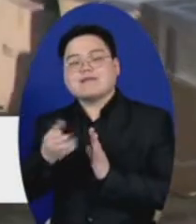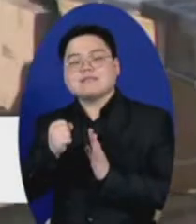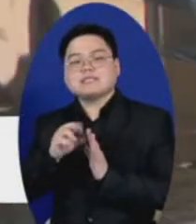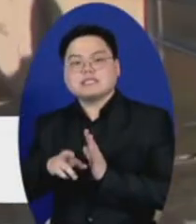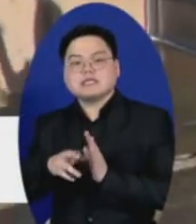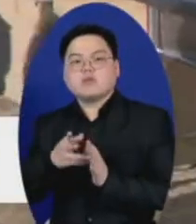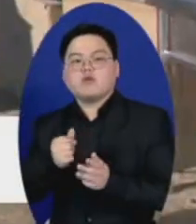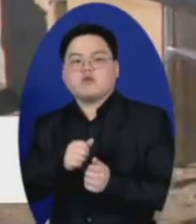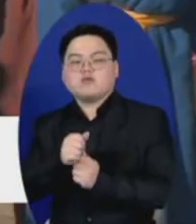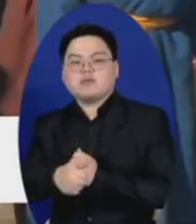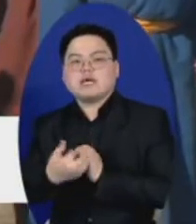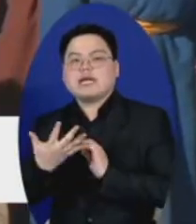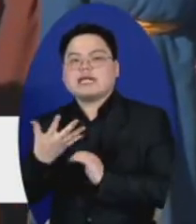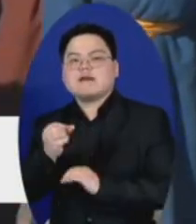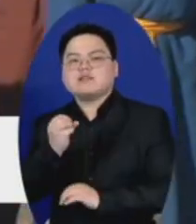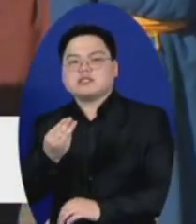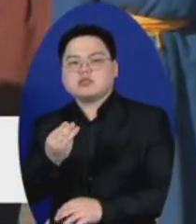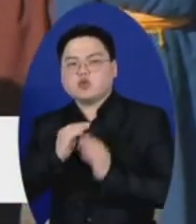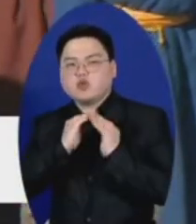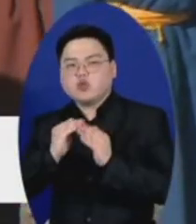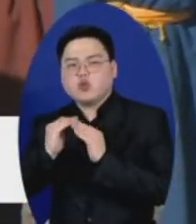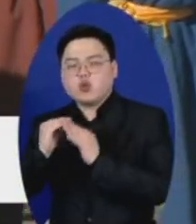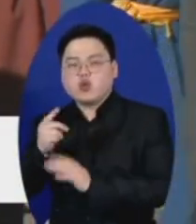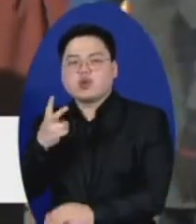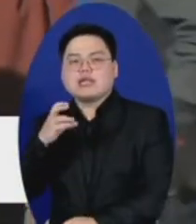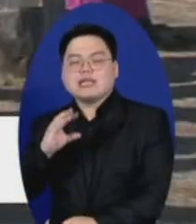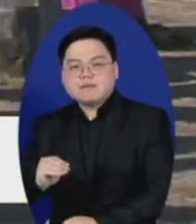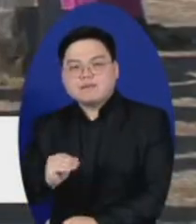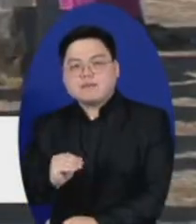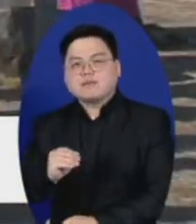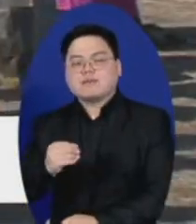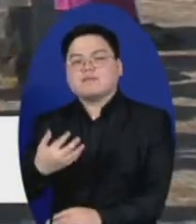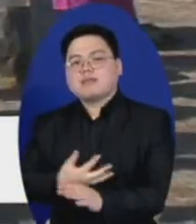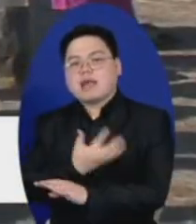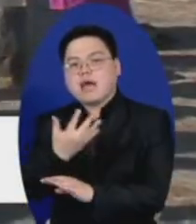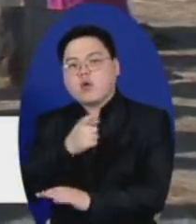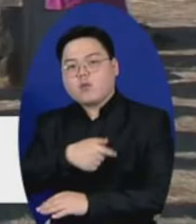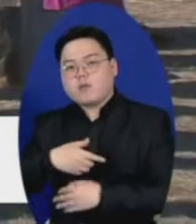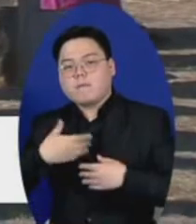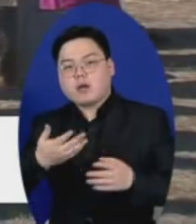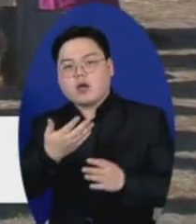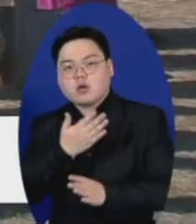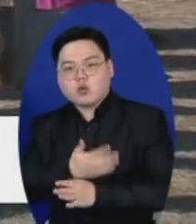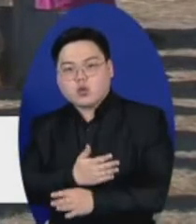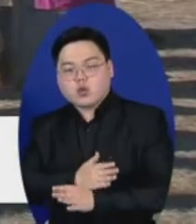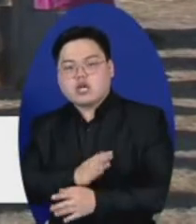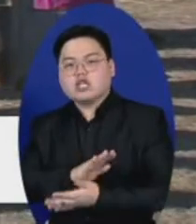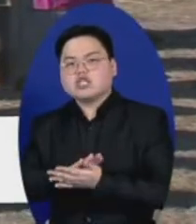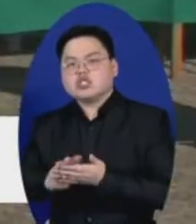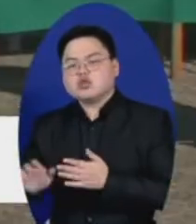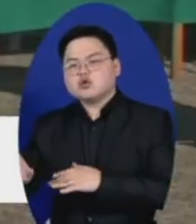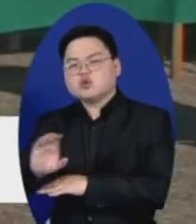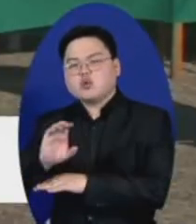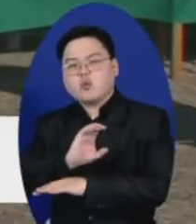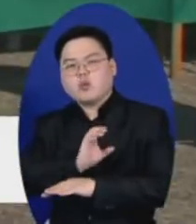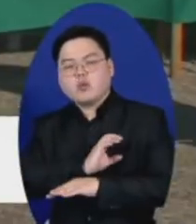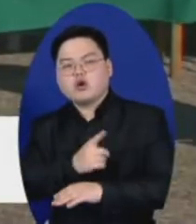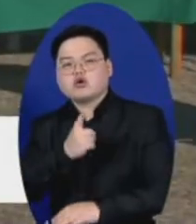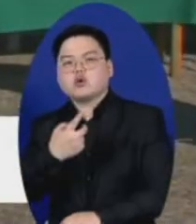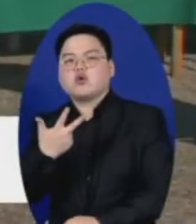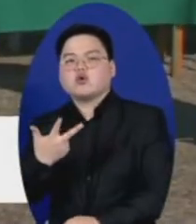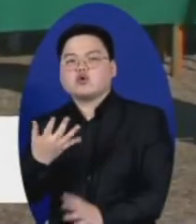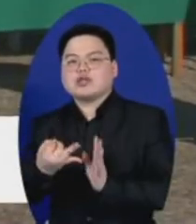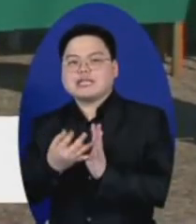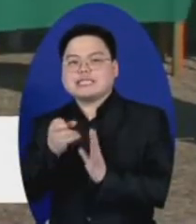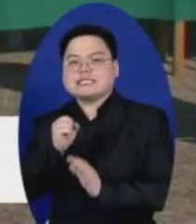оруулалтаар 50 ширхэг хөлмжийг тарайланчдад өгсөн. Мөн чандбан өндөр, цагаан үүр, хатгал, шинэ дэр бүрэн тогтох сумд 137